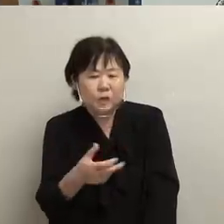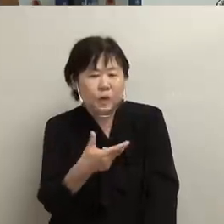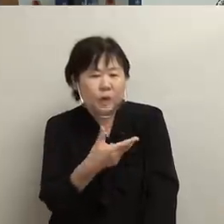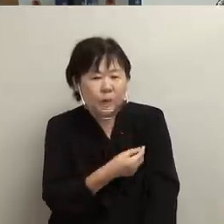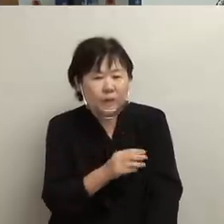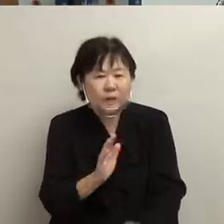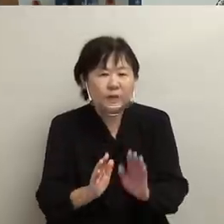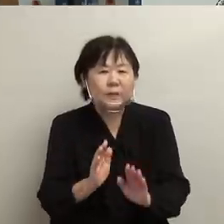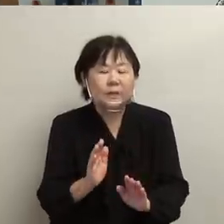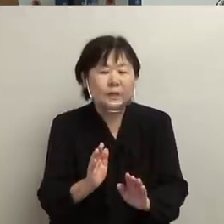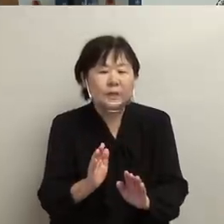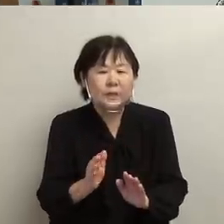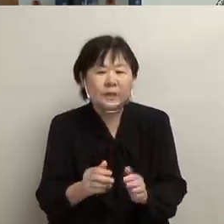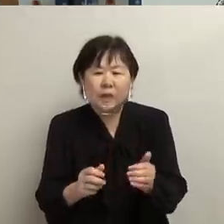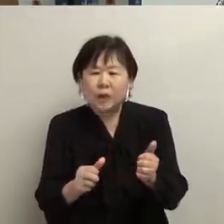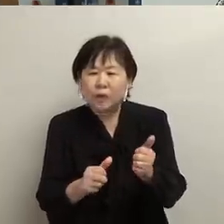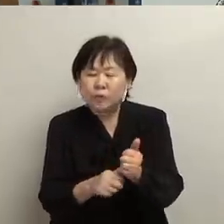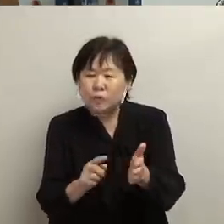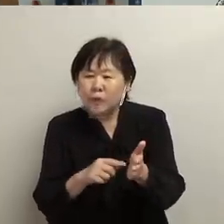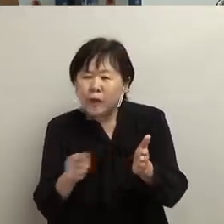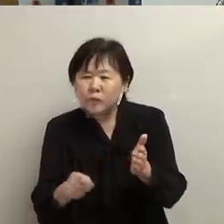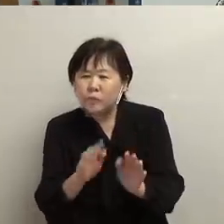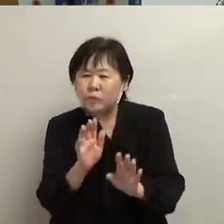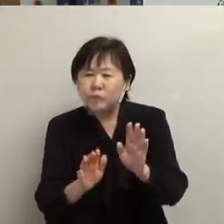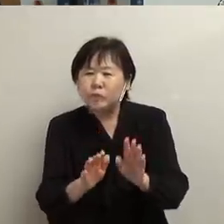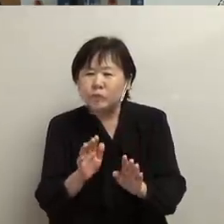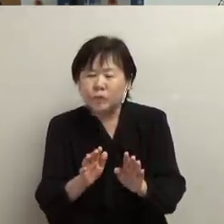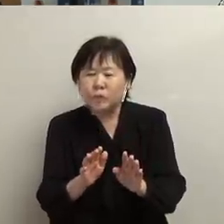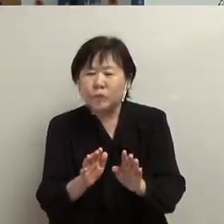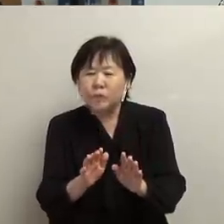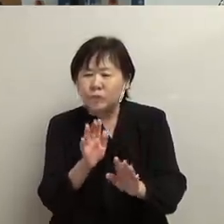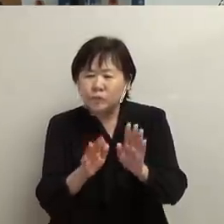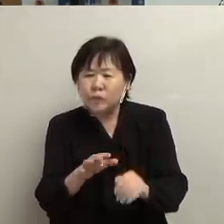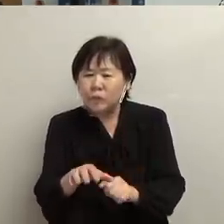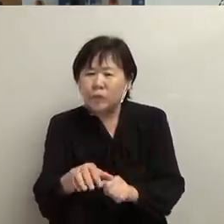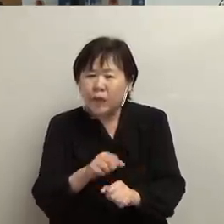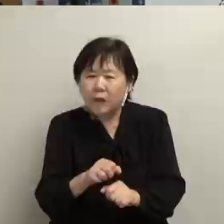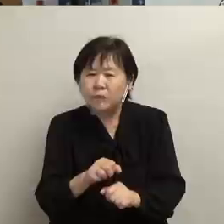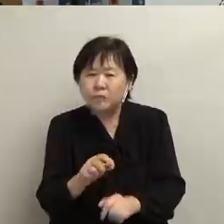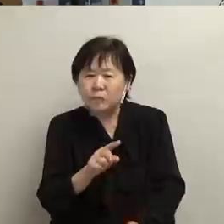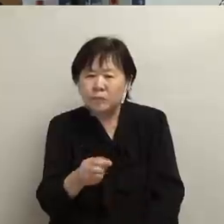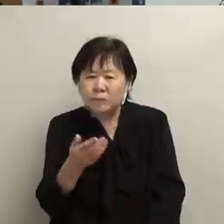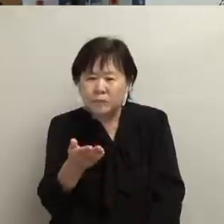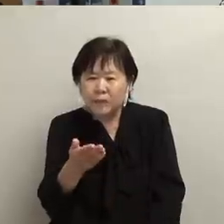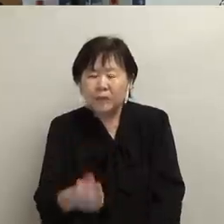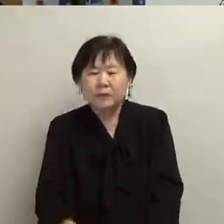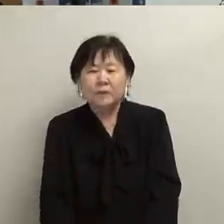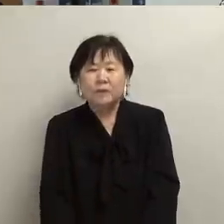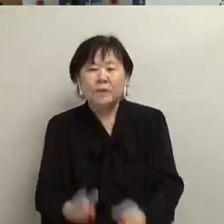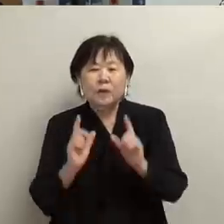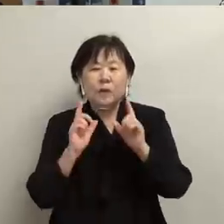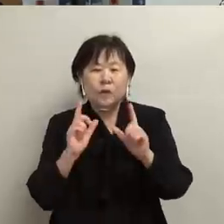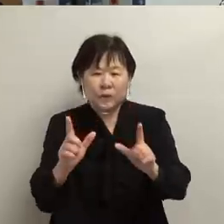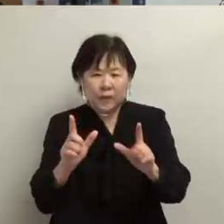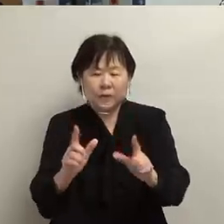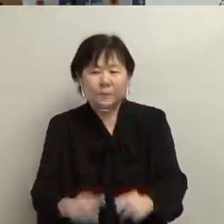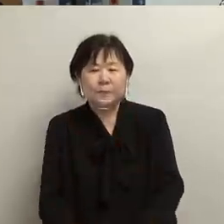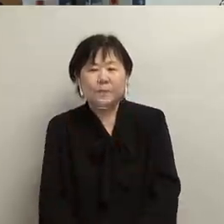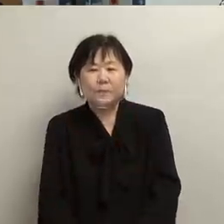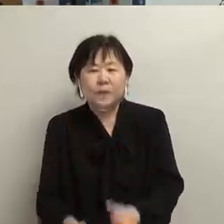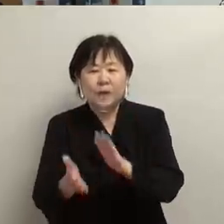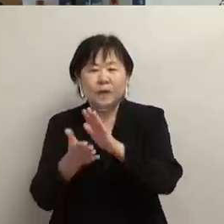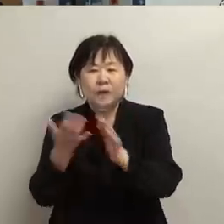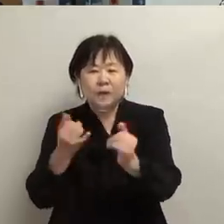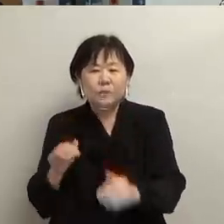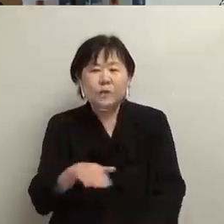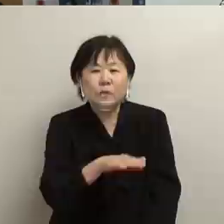ぐらい子副反応が出てるかみたいなその把握っていうのはどれぐらいされてるんでしょうかと言うなお尋ねですまず1つめのその県民